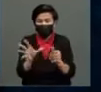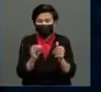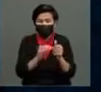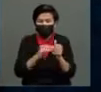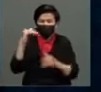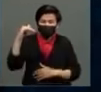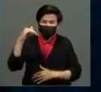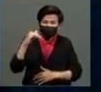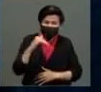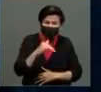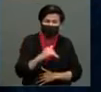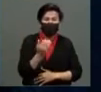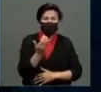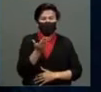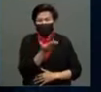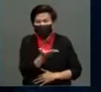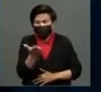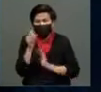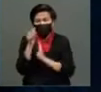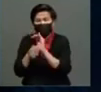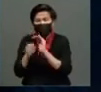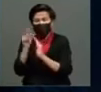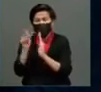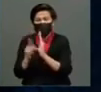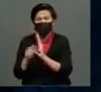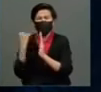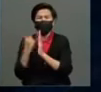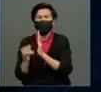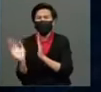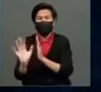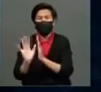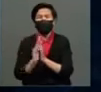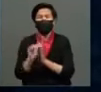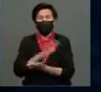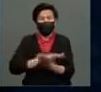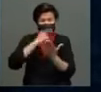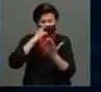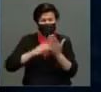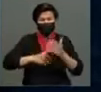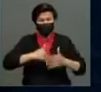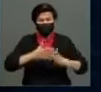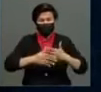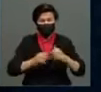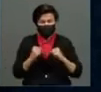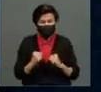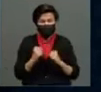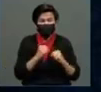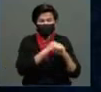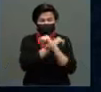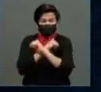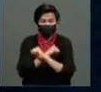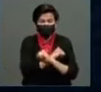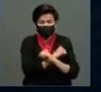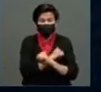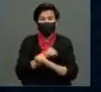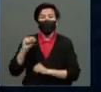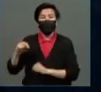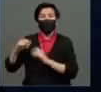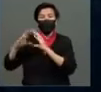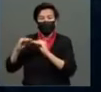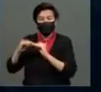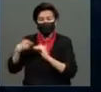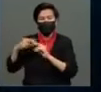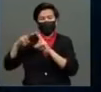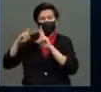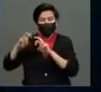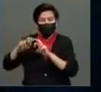เสี่ยงแทรกซ้อนอื่นๆเลยนะครับเรากำลังจะไปข้างหน้ากันได้อย่างดีอันนี้ก็เป็นสิ่งที่ทางที่ประชุมก็ได้มีการวิเคราะห์กันขึ้น